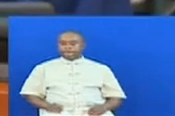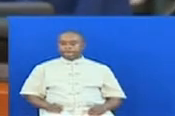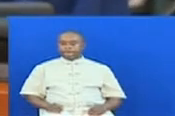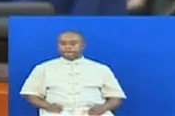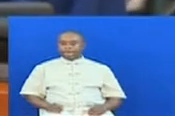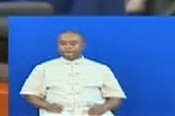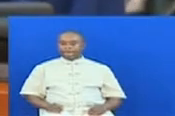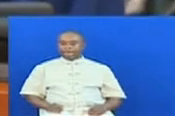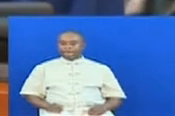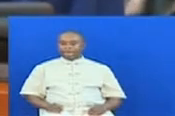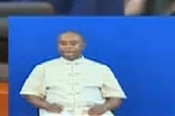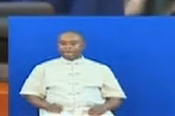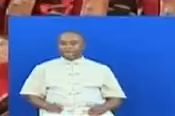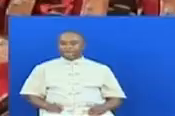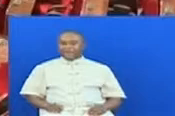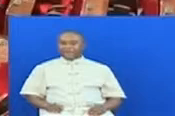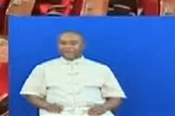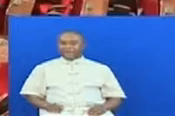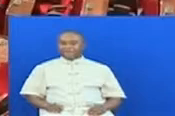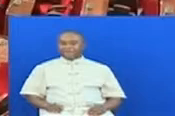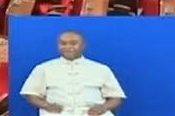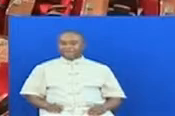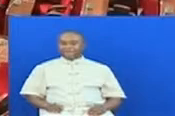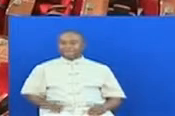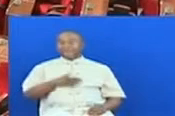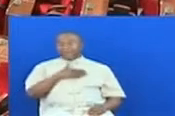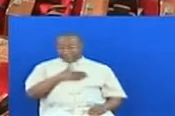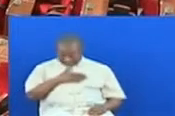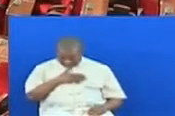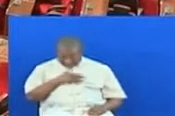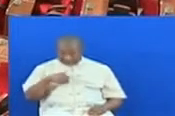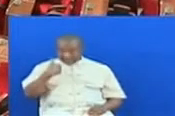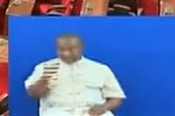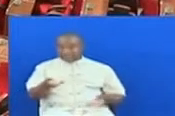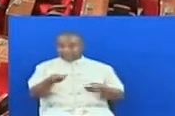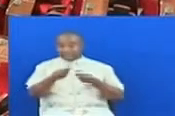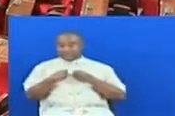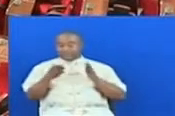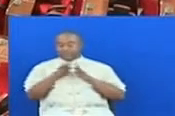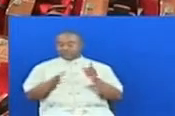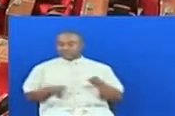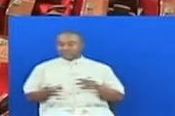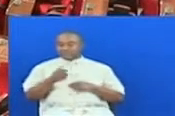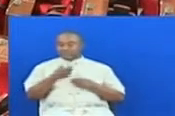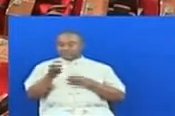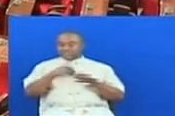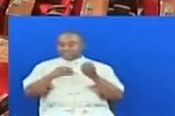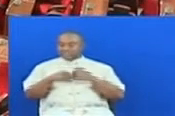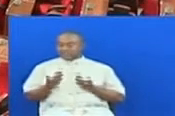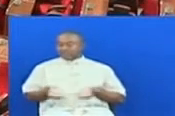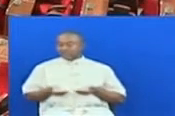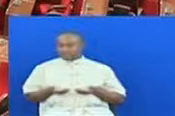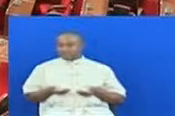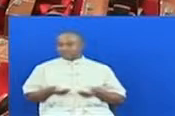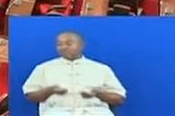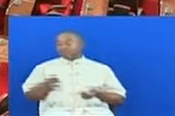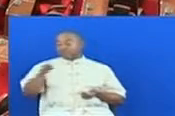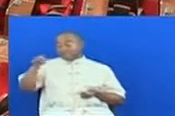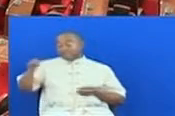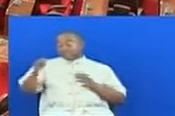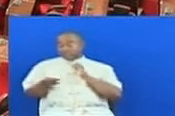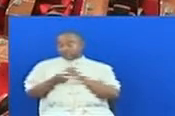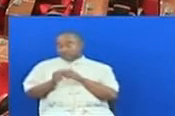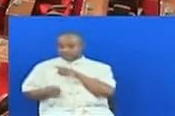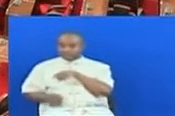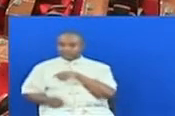Asante sana, nikushukuru Mheshimiwa Naibu Spika kwa kunipa nafasi na mimi nichangie hoja iliyo mbele yetu. Awali